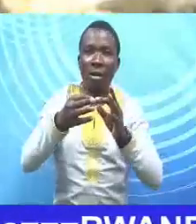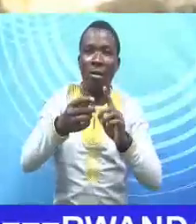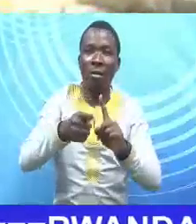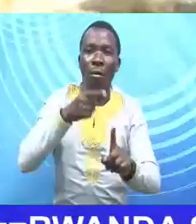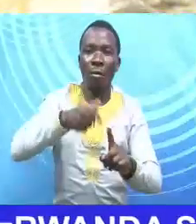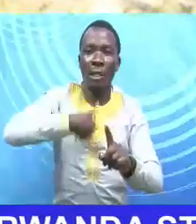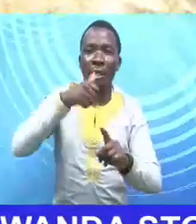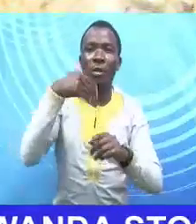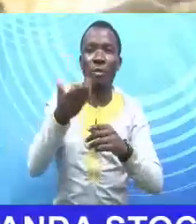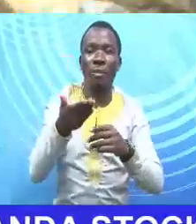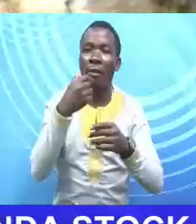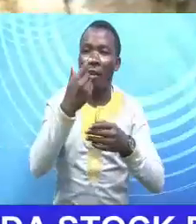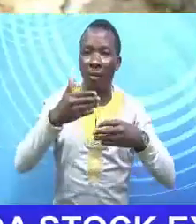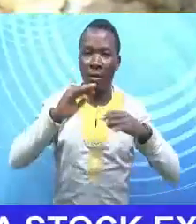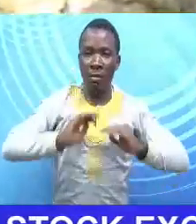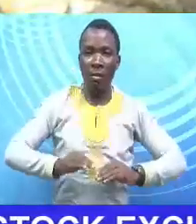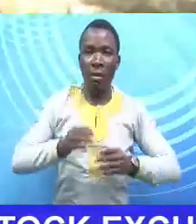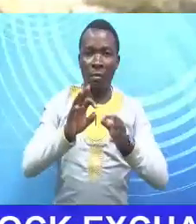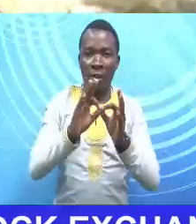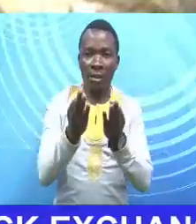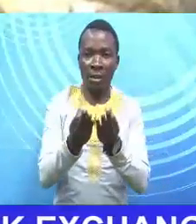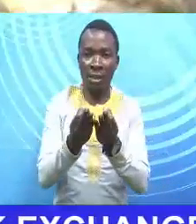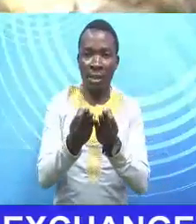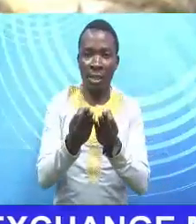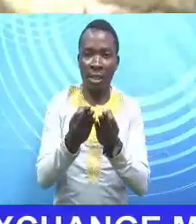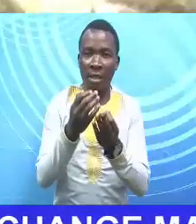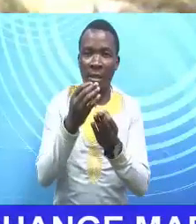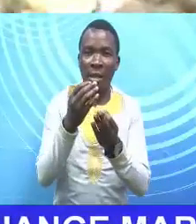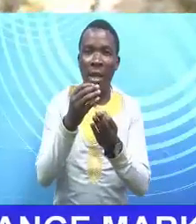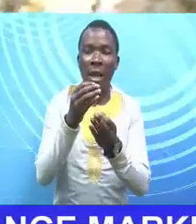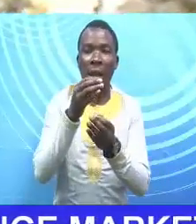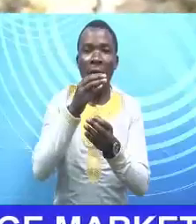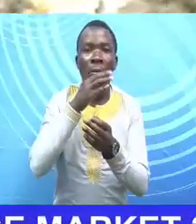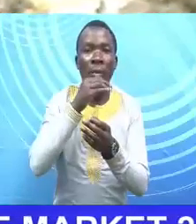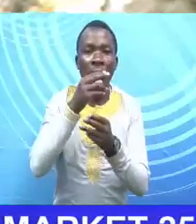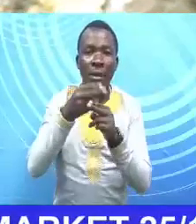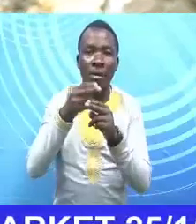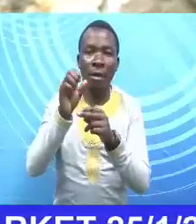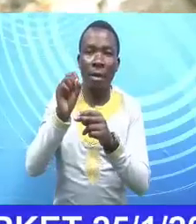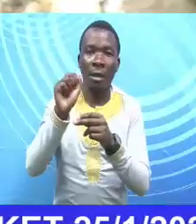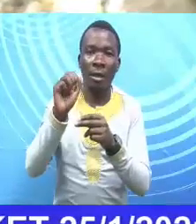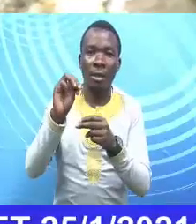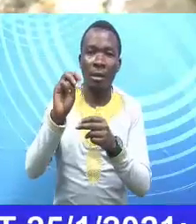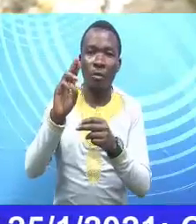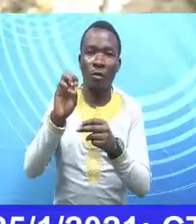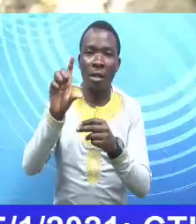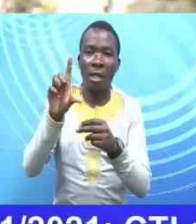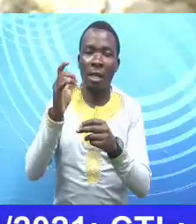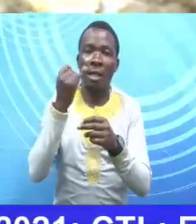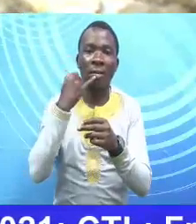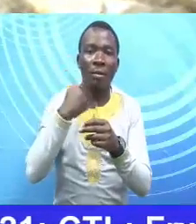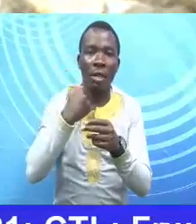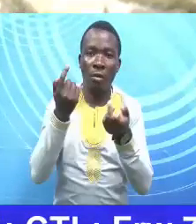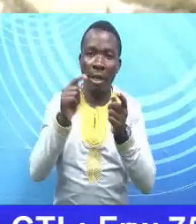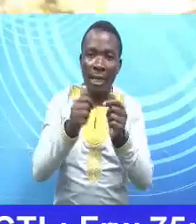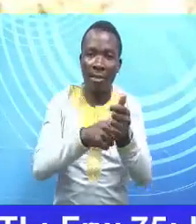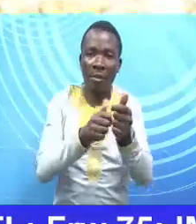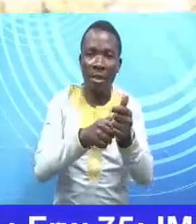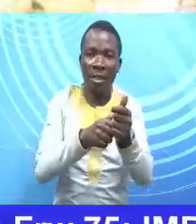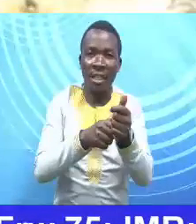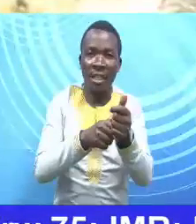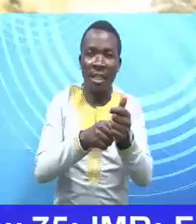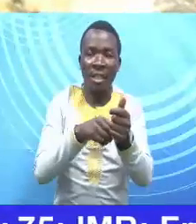we yitwa Samuel yatubwiye ko yaje amukurikiye bari guhigisha aho agiye, kubera ko